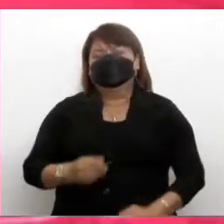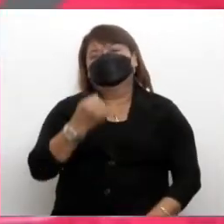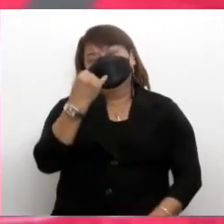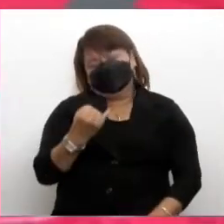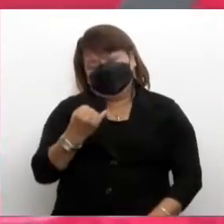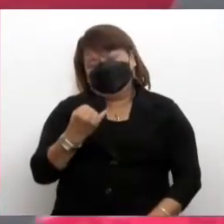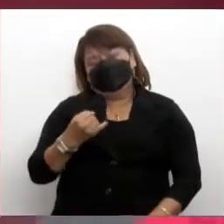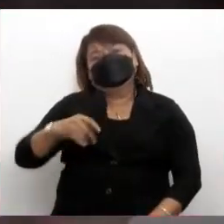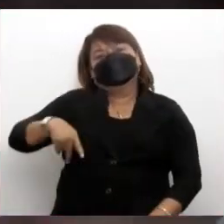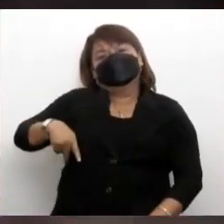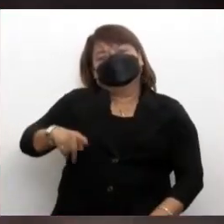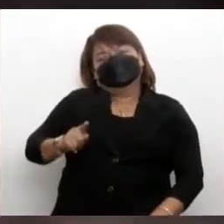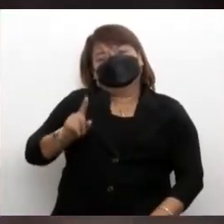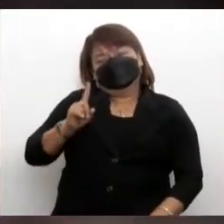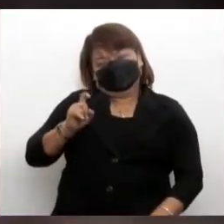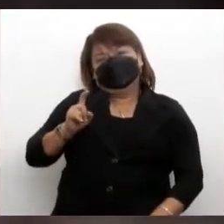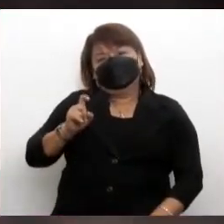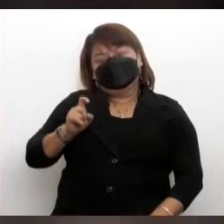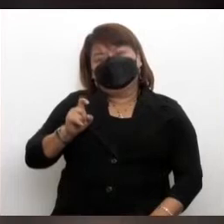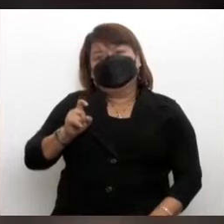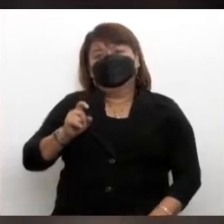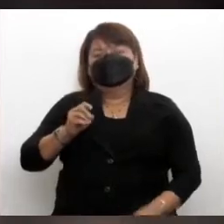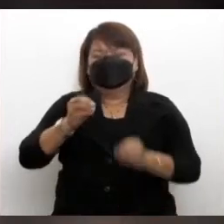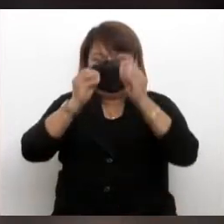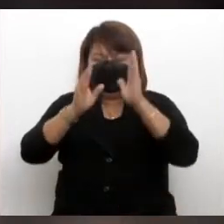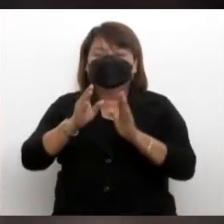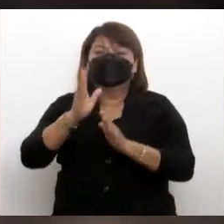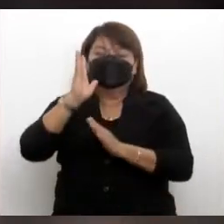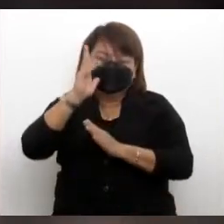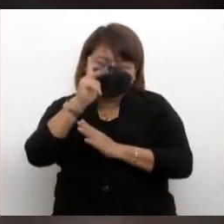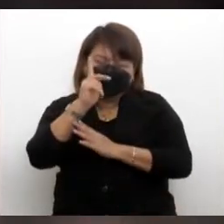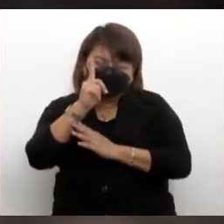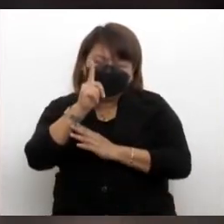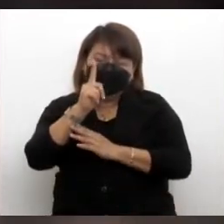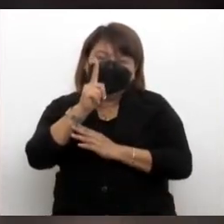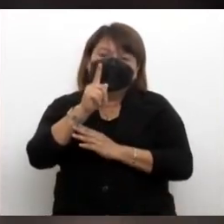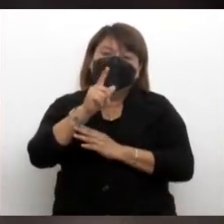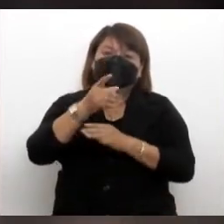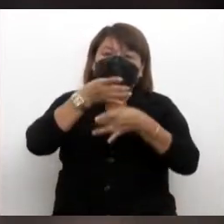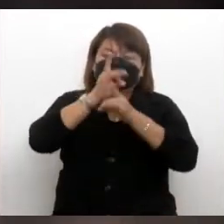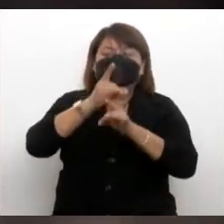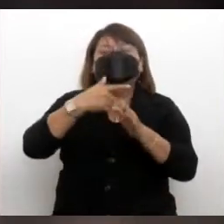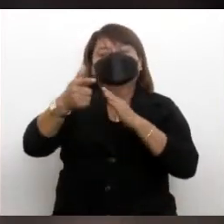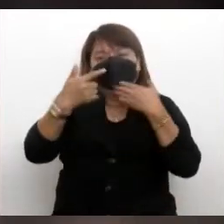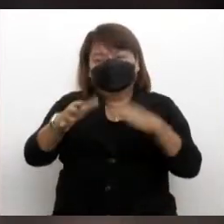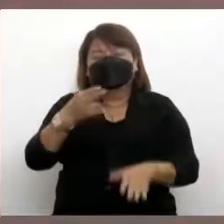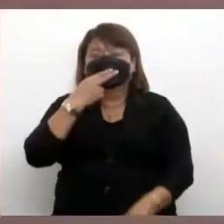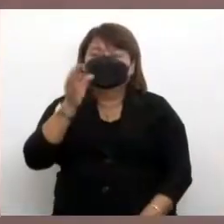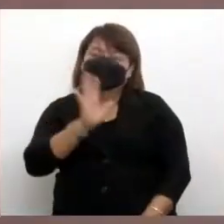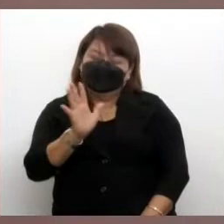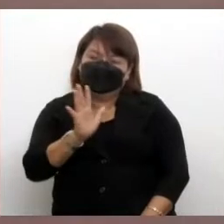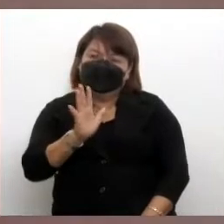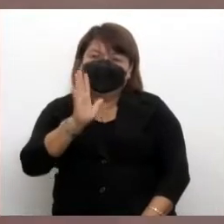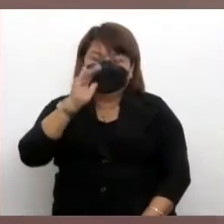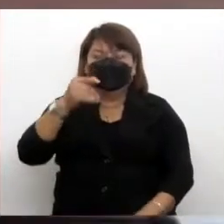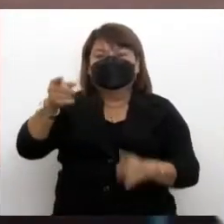ปอดค่ะ เขาก็จะบอกว่าครูคะพ่อหนูเลิกดื่มเหล้าแล้วนะไม่สูบบุหรี่แล้วนะวันนี้คุณพ่อกลับจากทำงานตอนเย็นก็ไม่ดื่ม